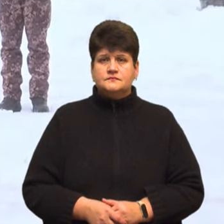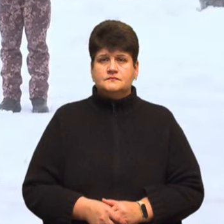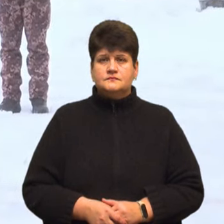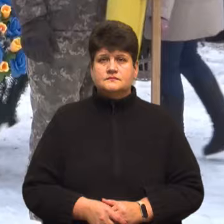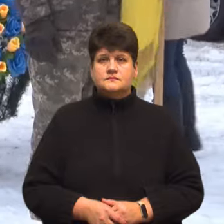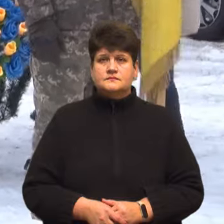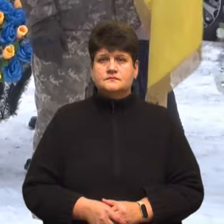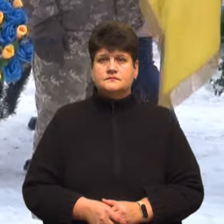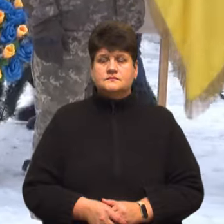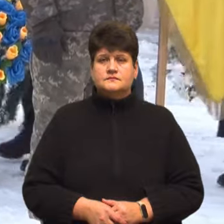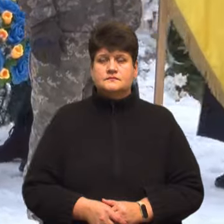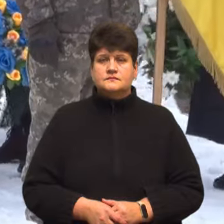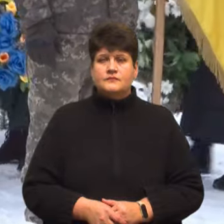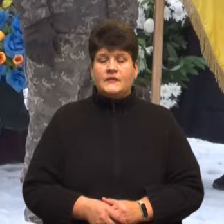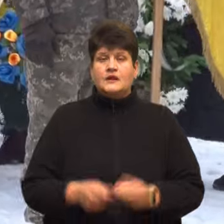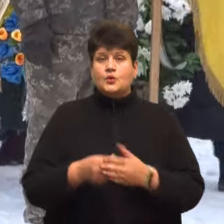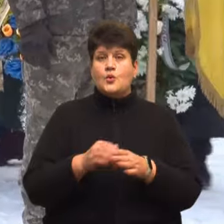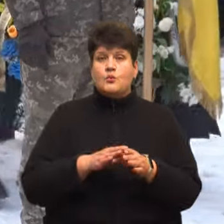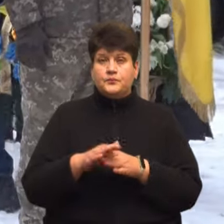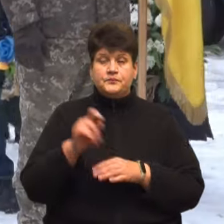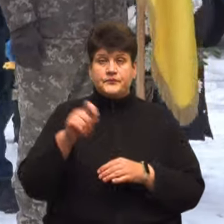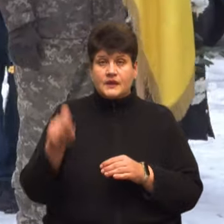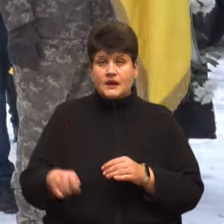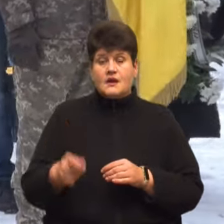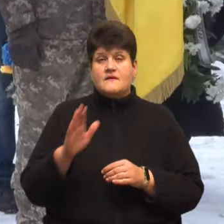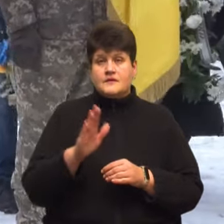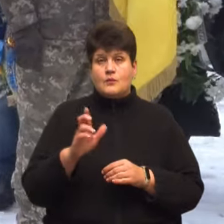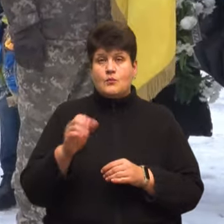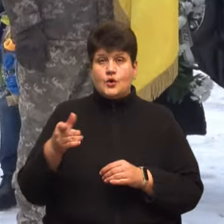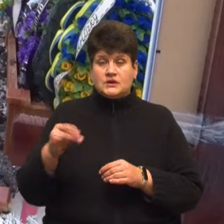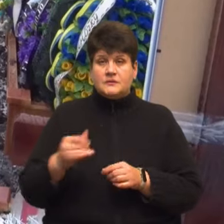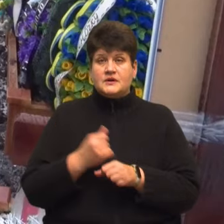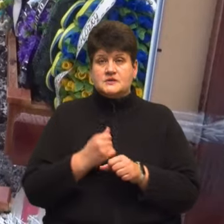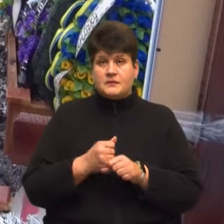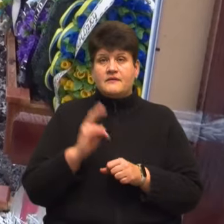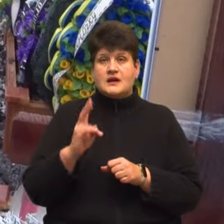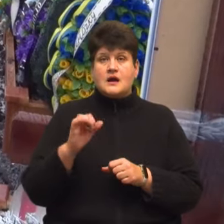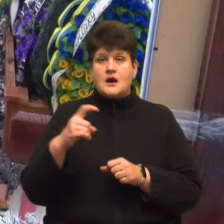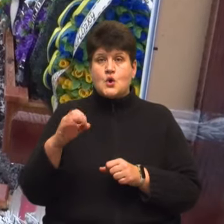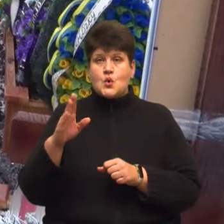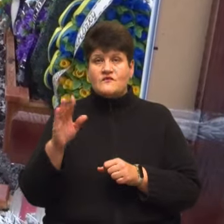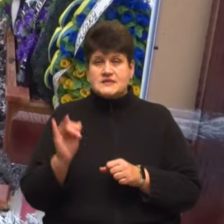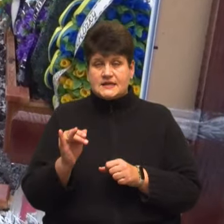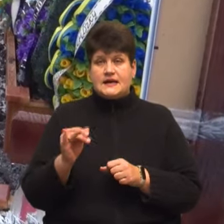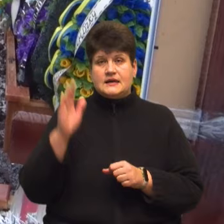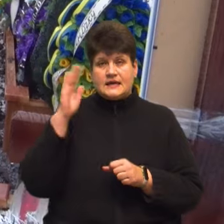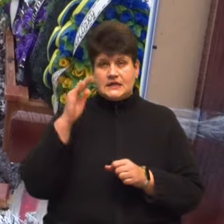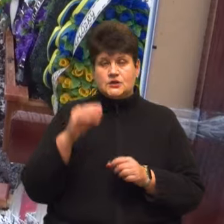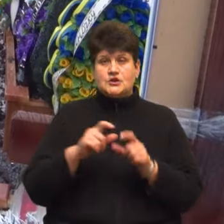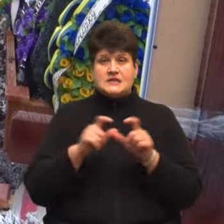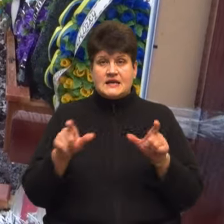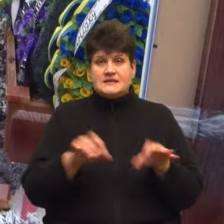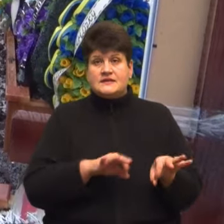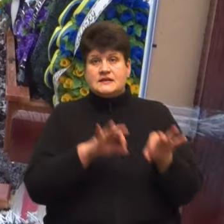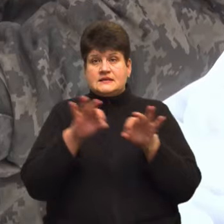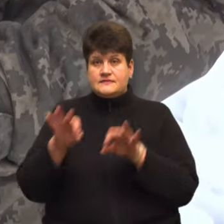Донеччині до повномасштабного вторгнення Віктор Богдан працював на коховській гідроелектростанції він вивіз сім'ю з окупації